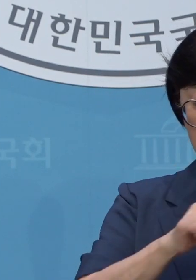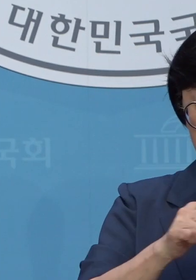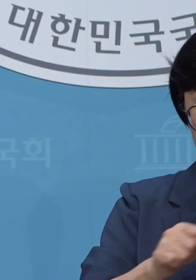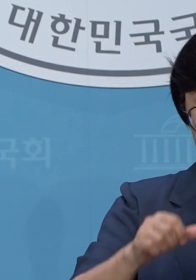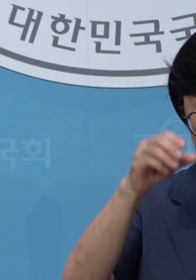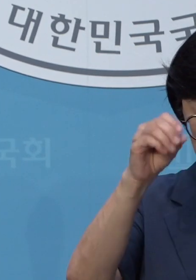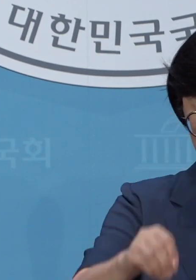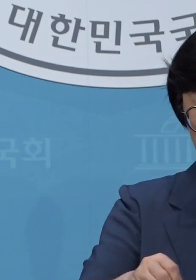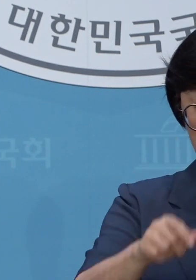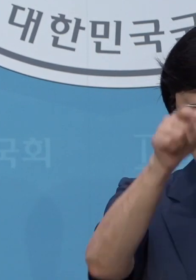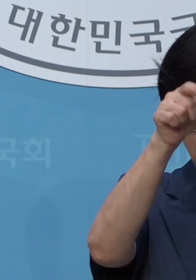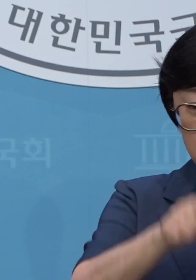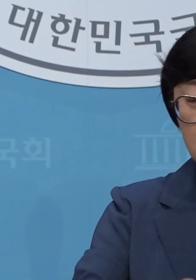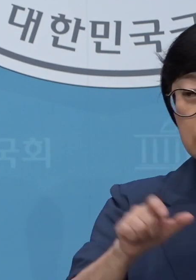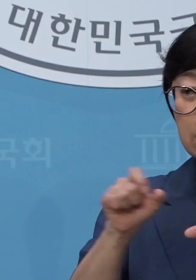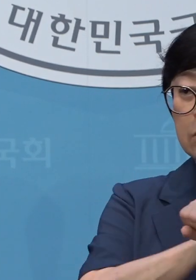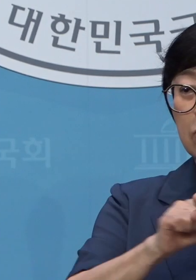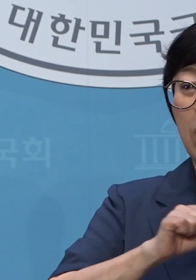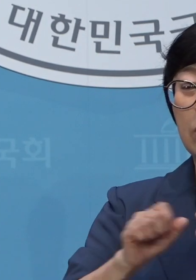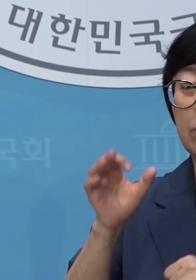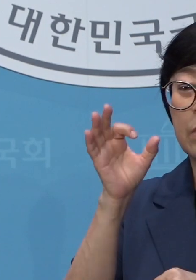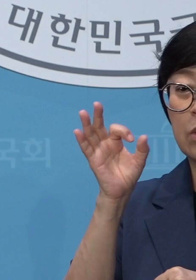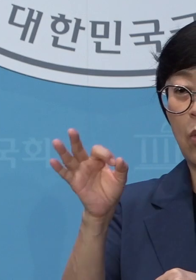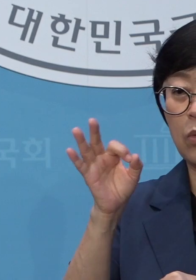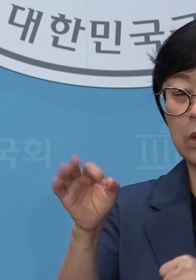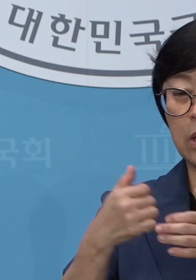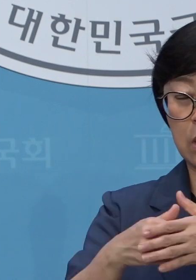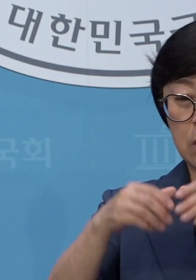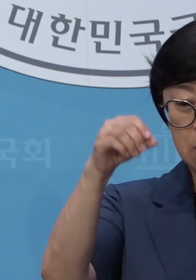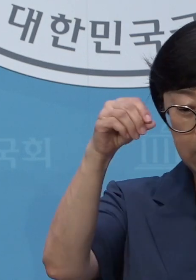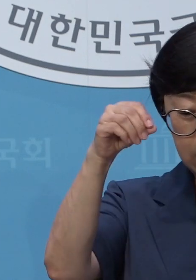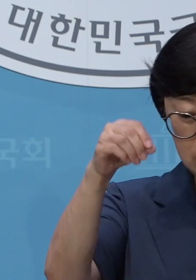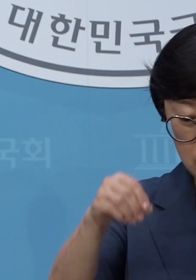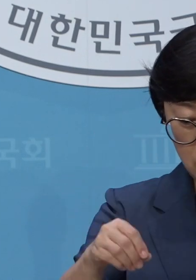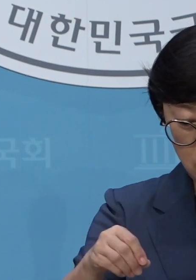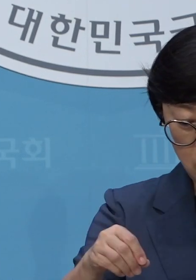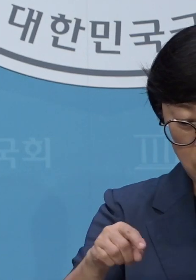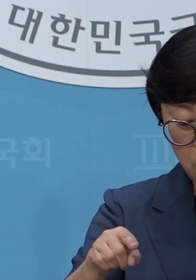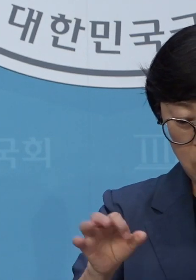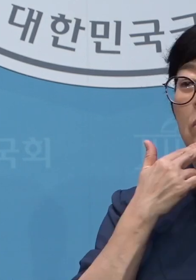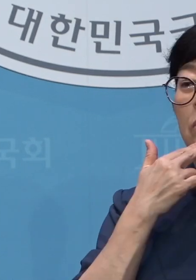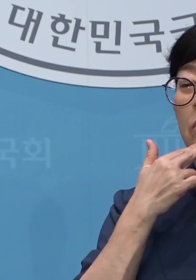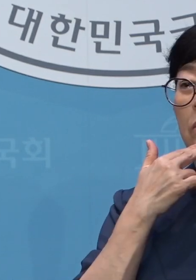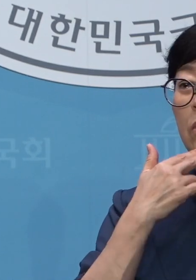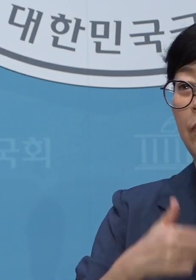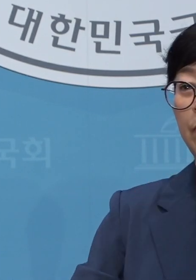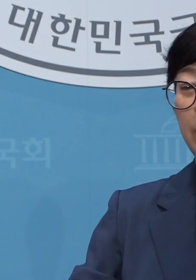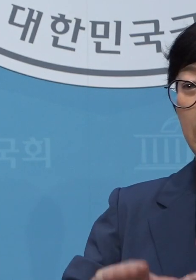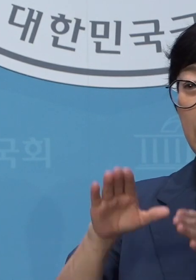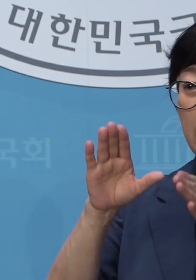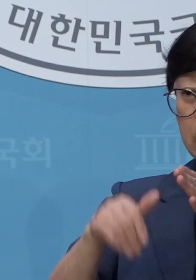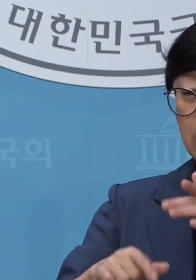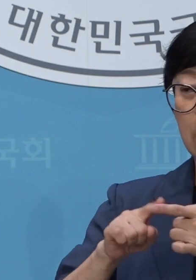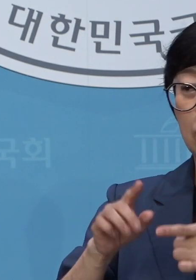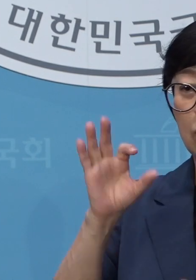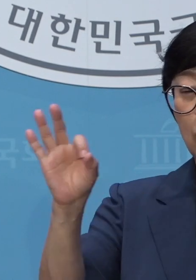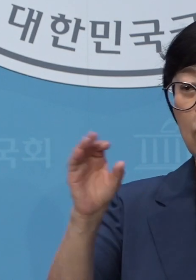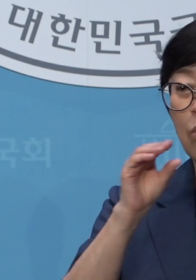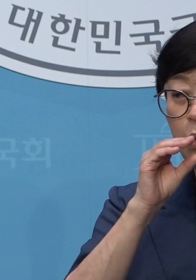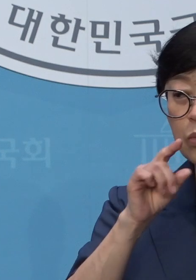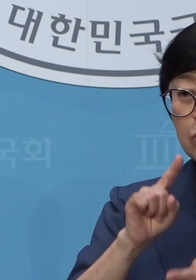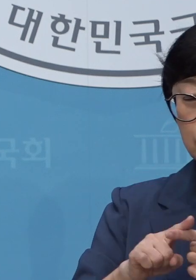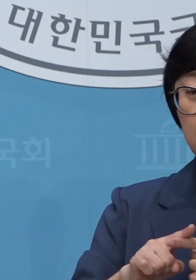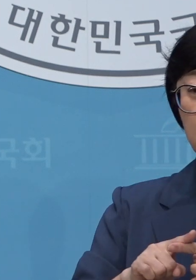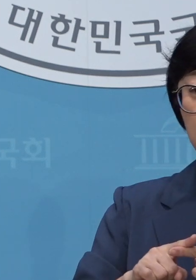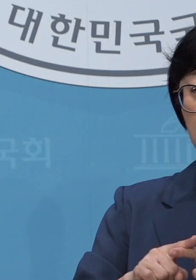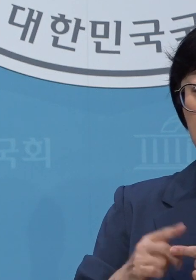목록에 특수활동비 관련 기록을 없앴다는 내역은 존재하지 않습니다. 당시는 돈봉투 만찬에